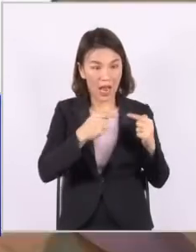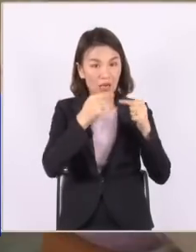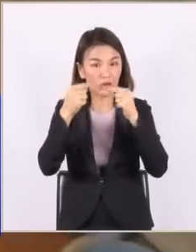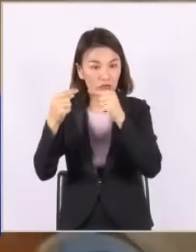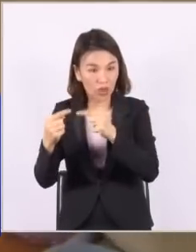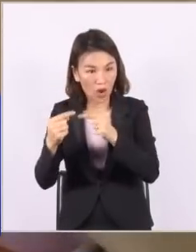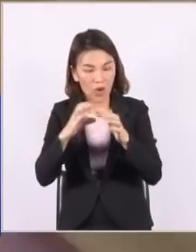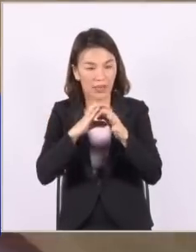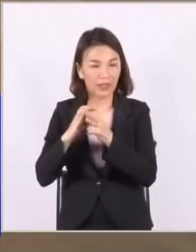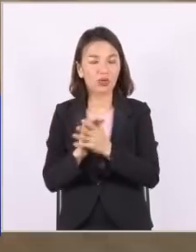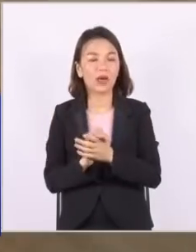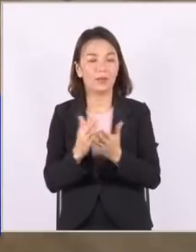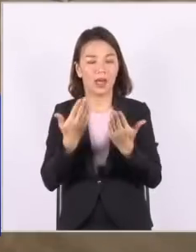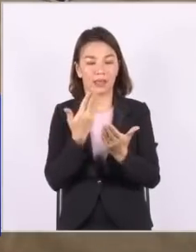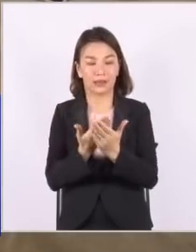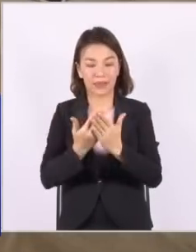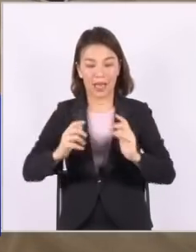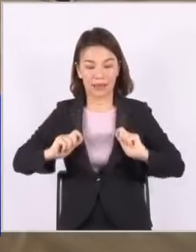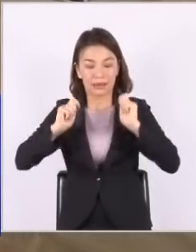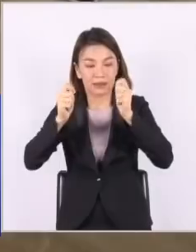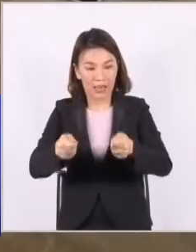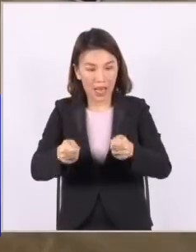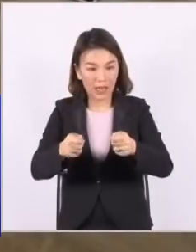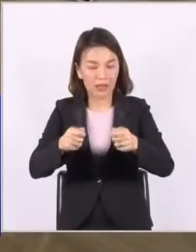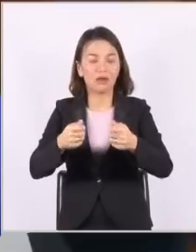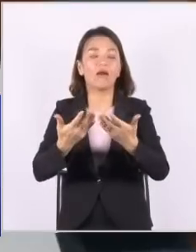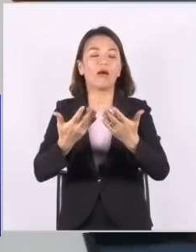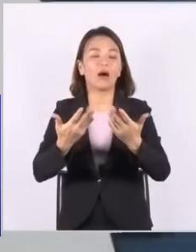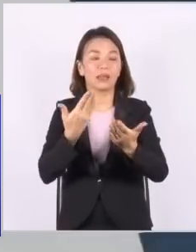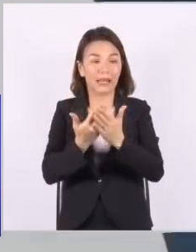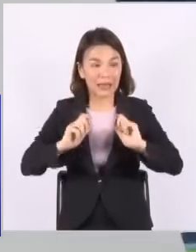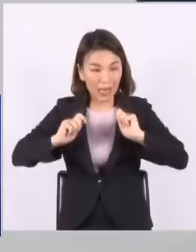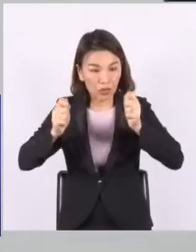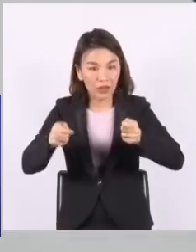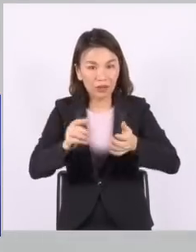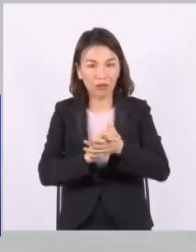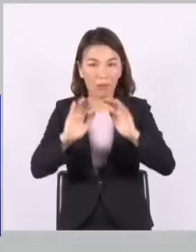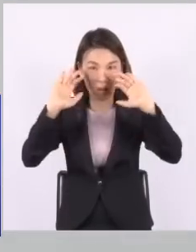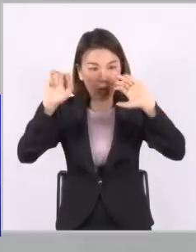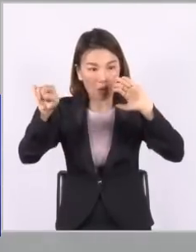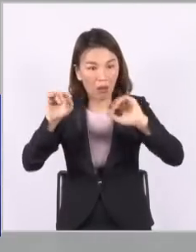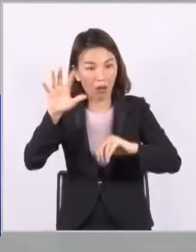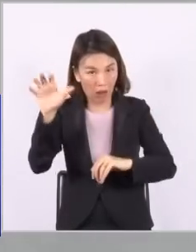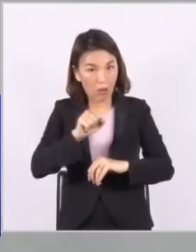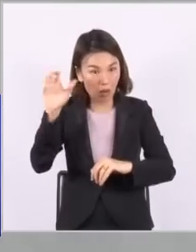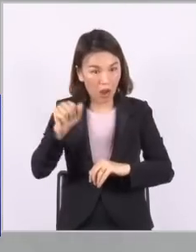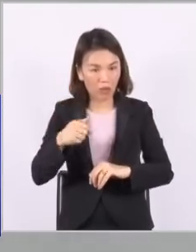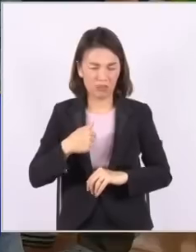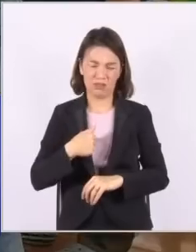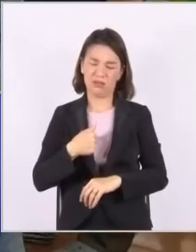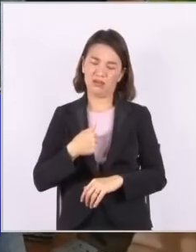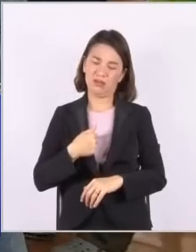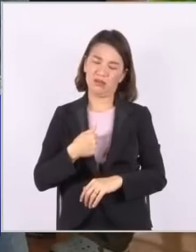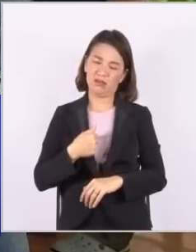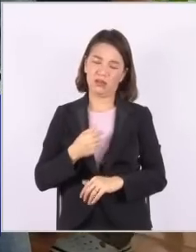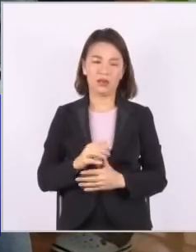ครึ่งเฟสใหม่ไหมคะกำลังจะเริ่มเลยค่ะปี2566 มีด้วยเหรอโทรศัพท์มาจากศาลากลางเนี่ย ค่ะคนละครึ่งแล้วมีด้วยเหรอก็ไม่มีเหมือน